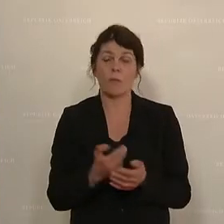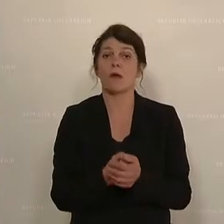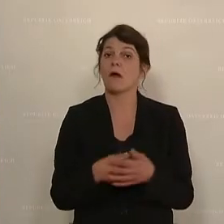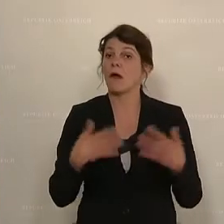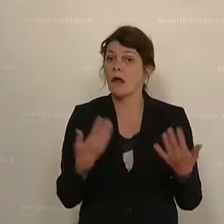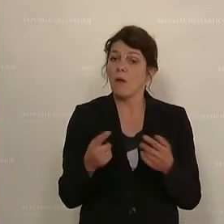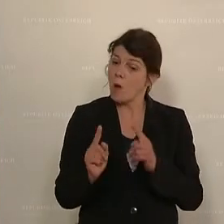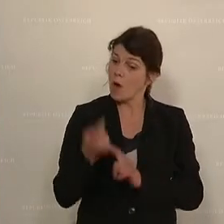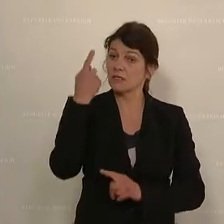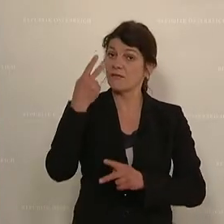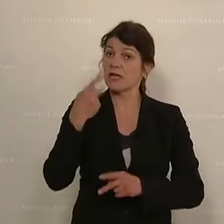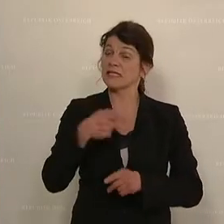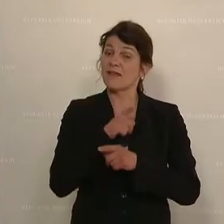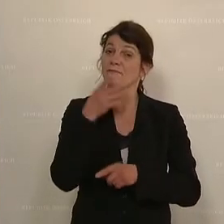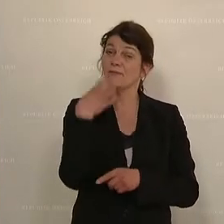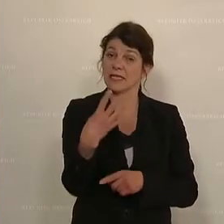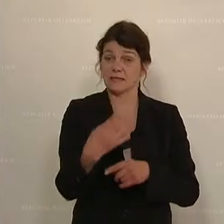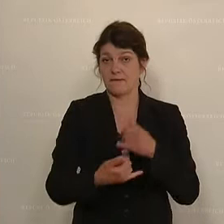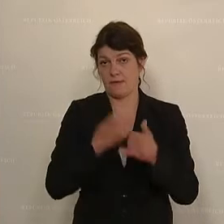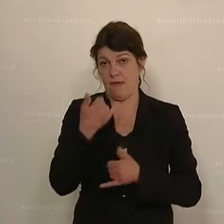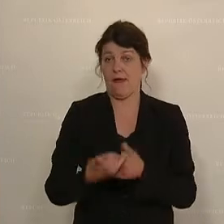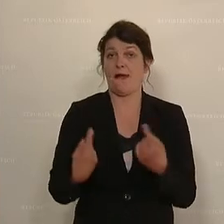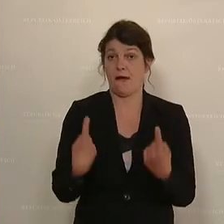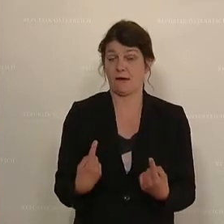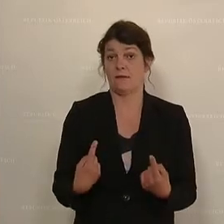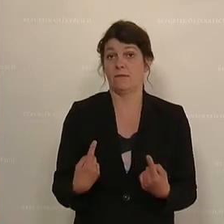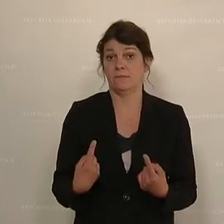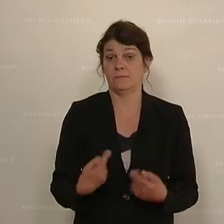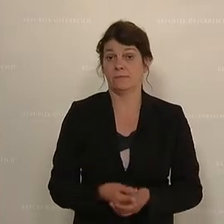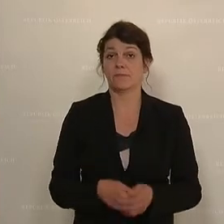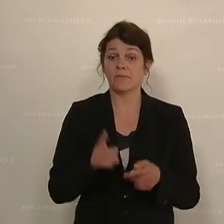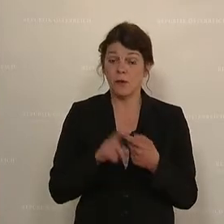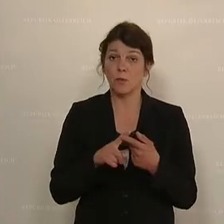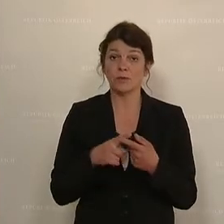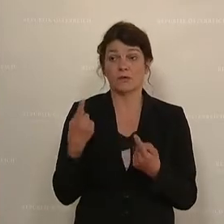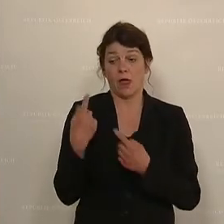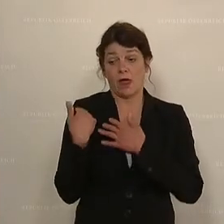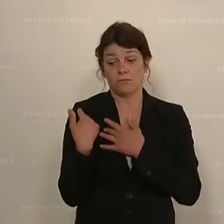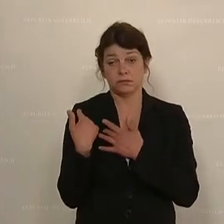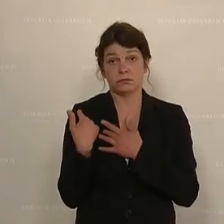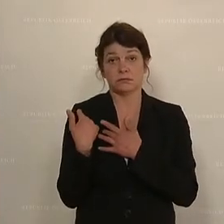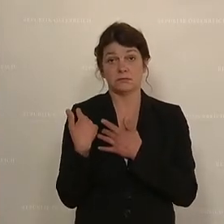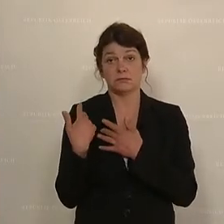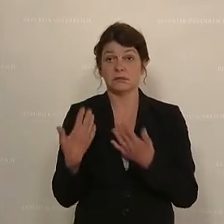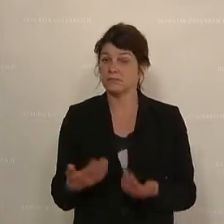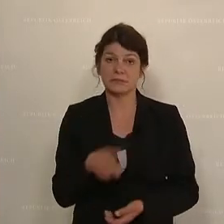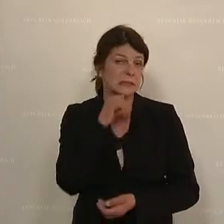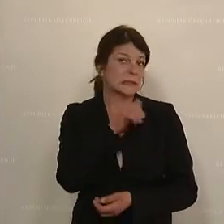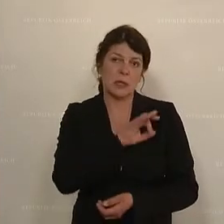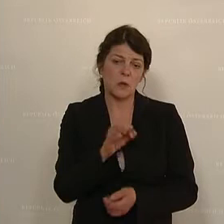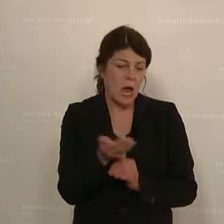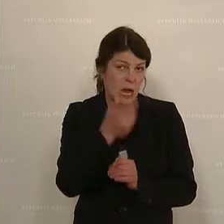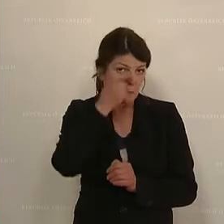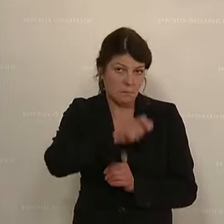höchste Wert seit 40 Jahren. Und Leidtragende sind nicht nur die